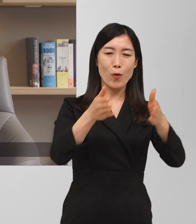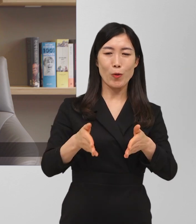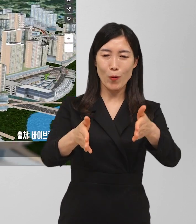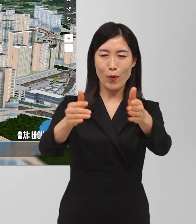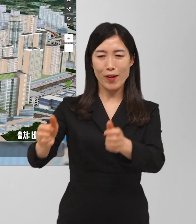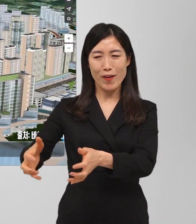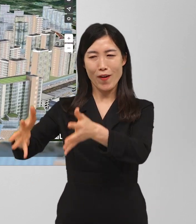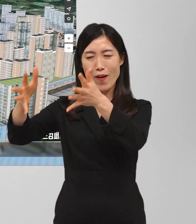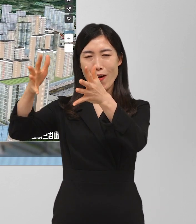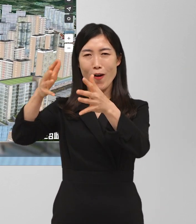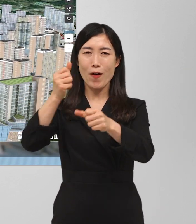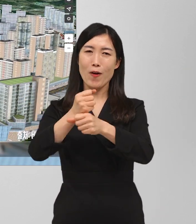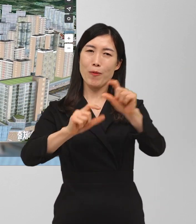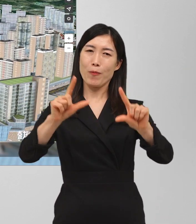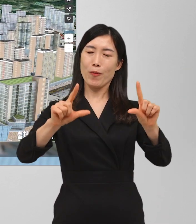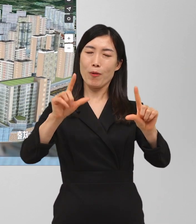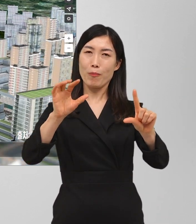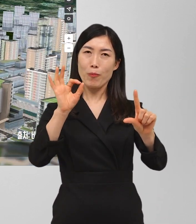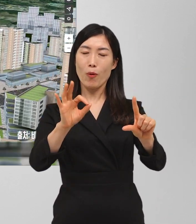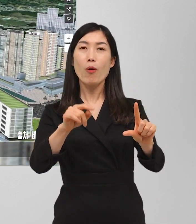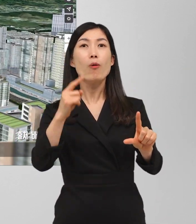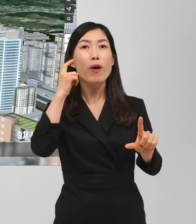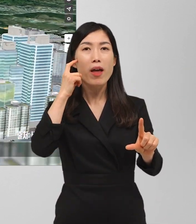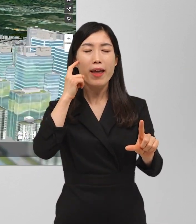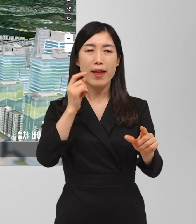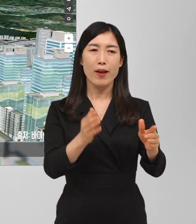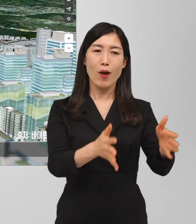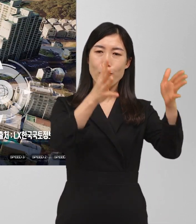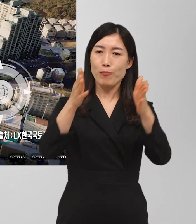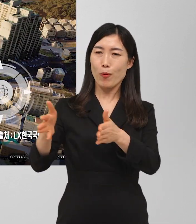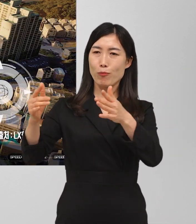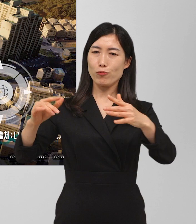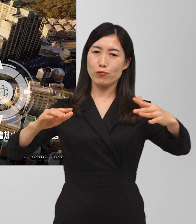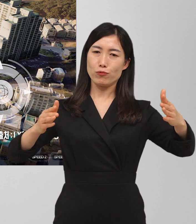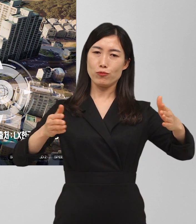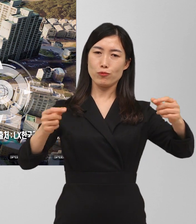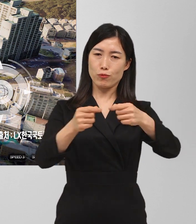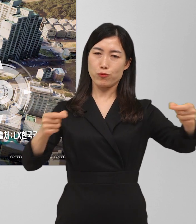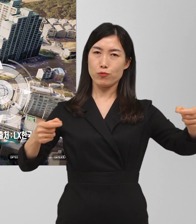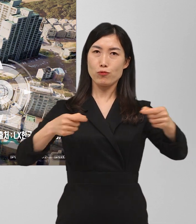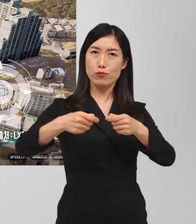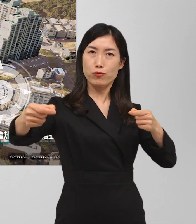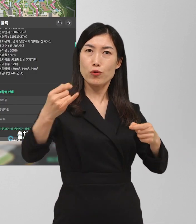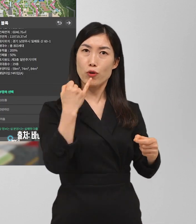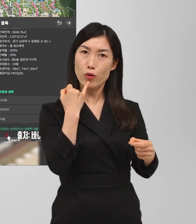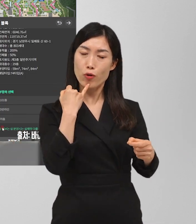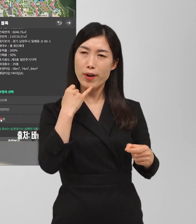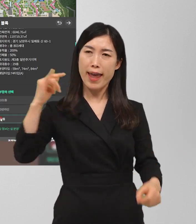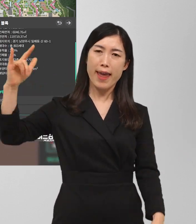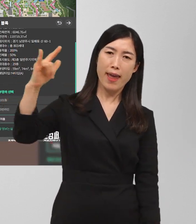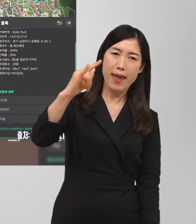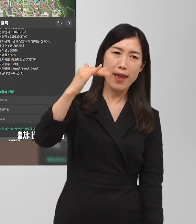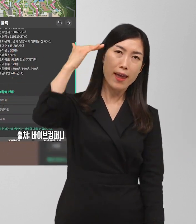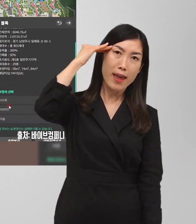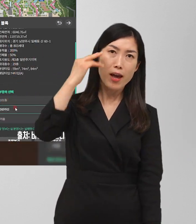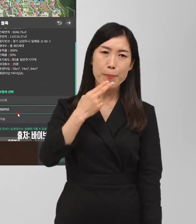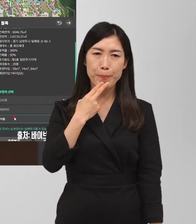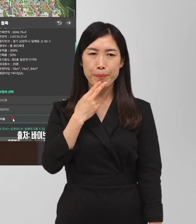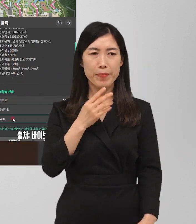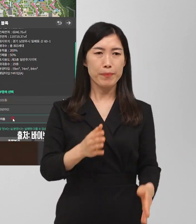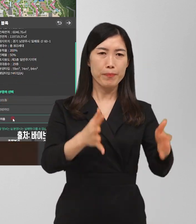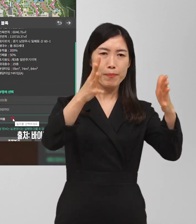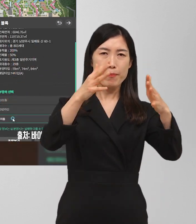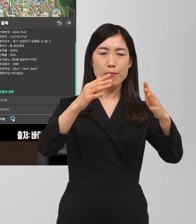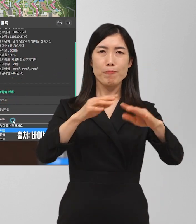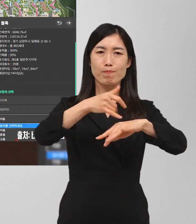뭘까요? 각각 건물 사이에 간격은 어느 정도를 해야 될지, 그리고 일조량은 어떻게 맞춰야 될지, 제대로 설계가 되었는지를